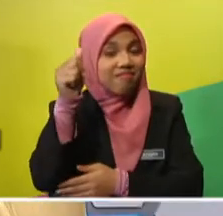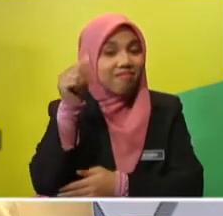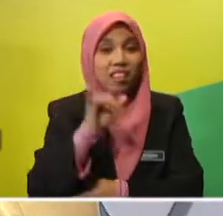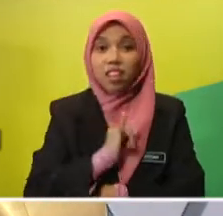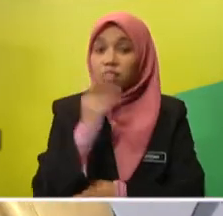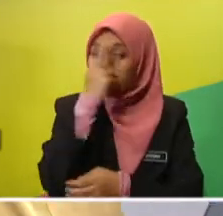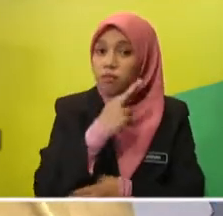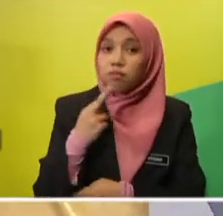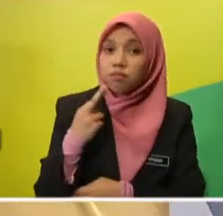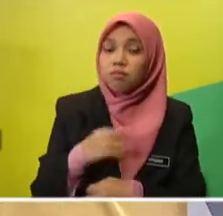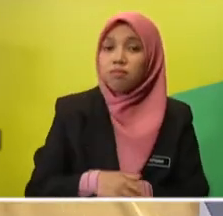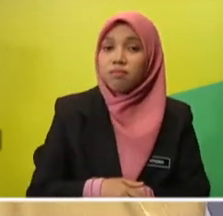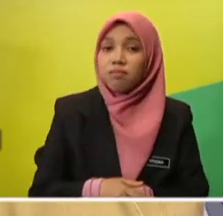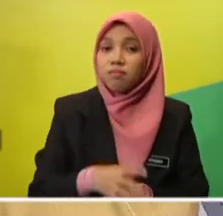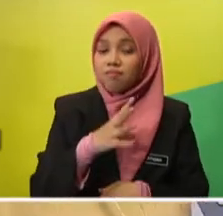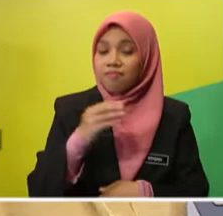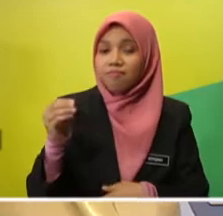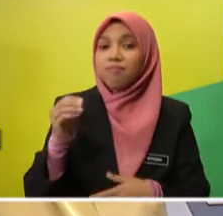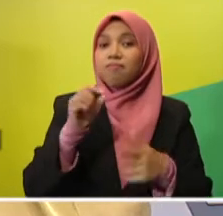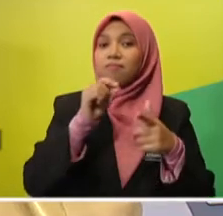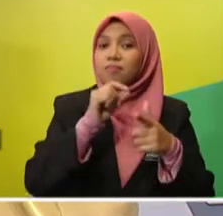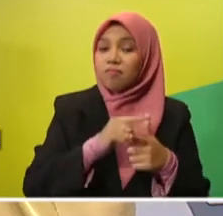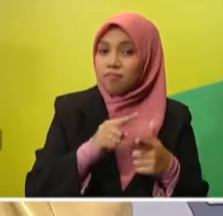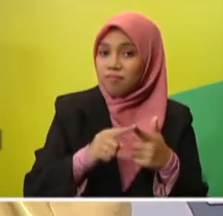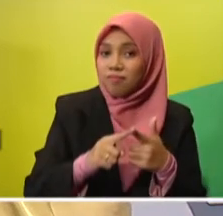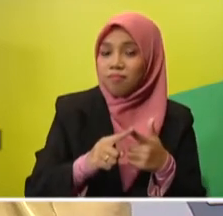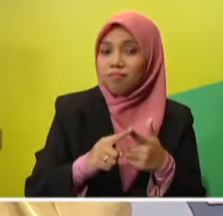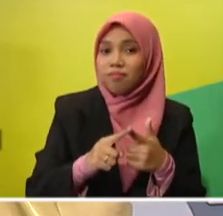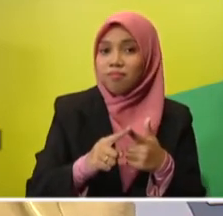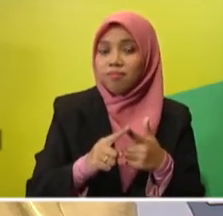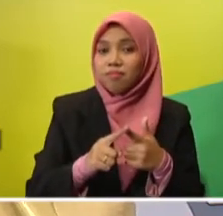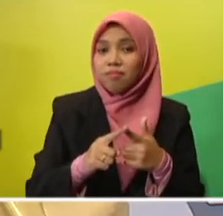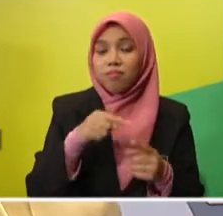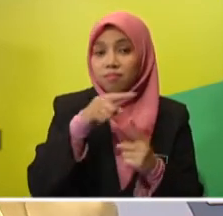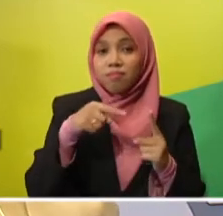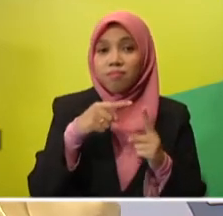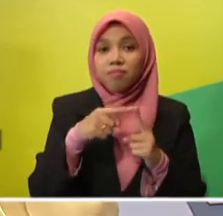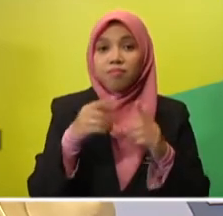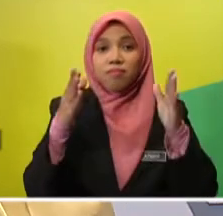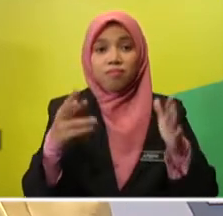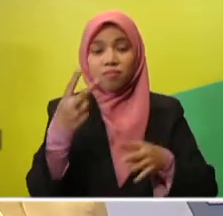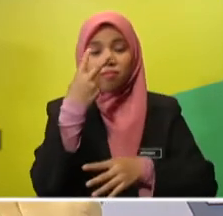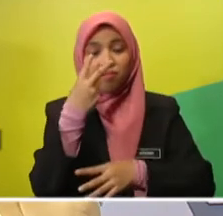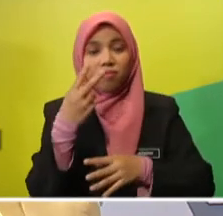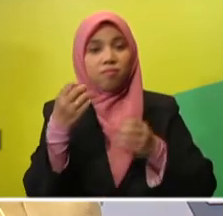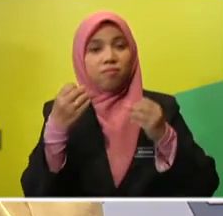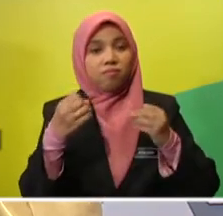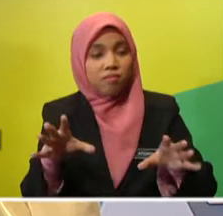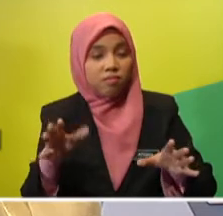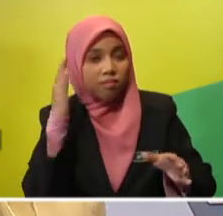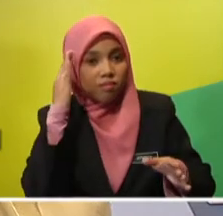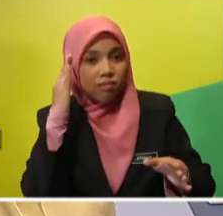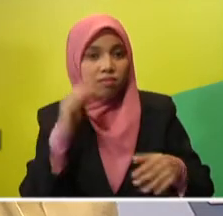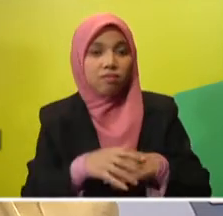Saya Rina. Ya. Dan kemudian, bila klien dah menjawab, saya akan minta kebenaran klien